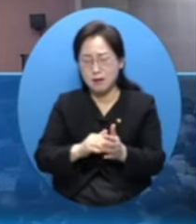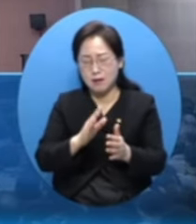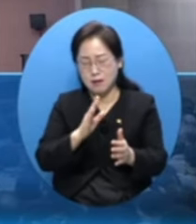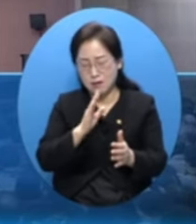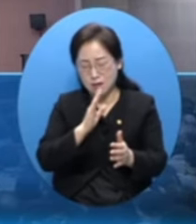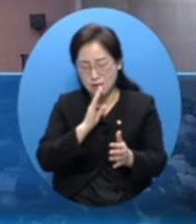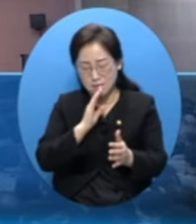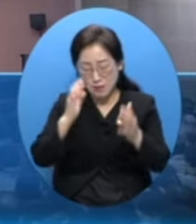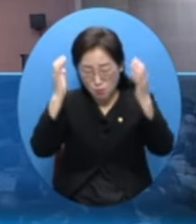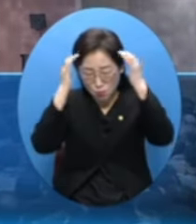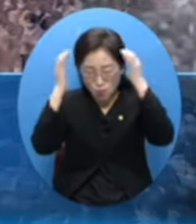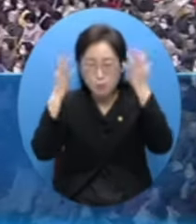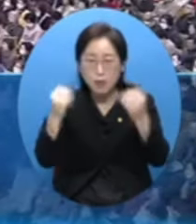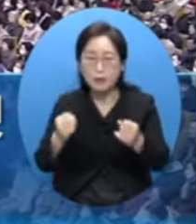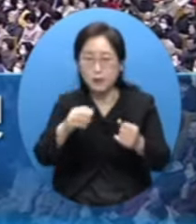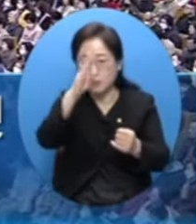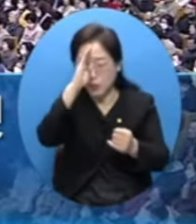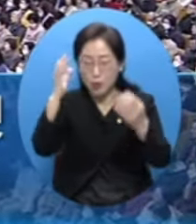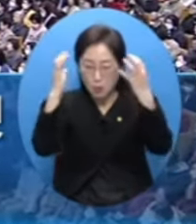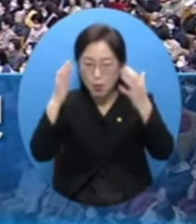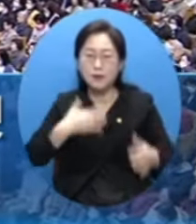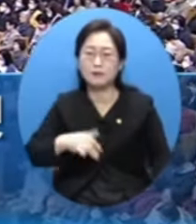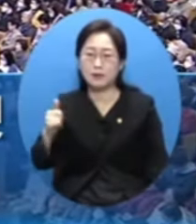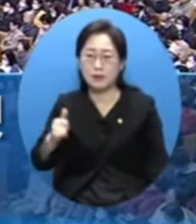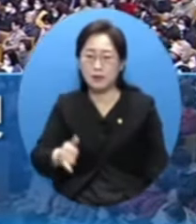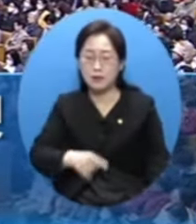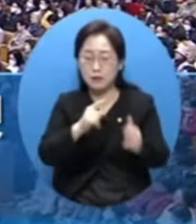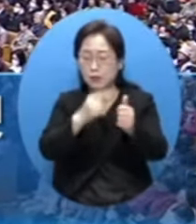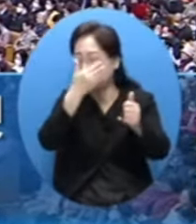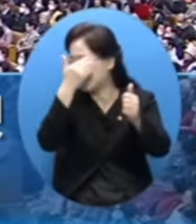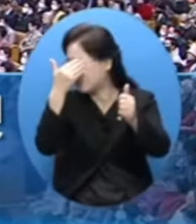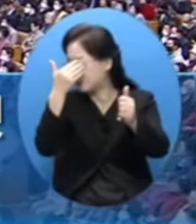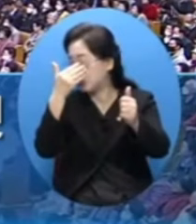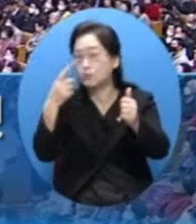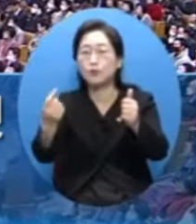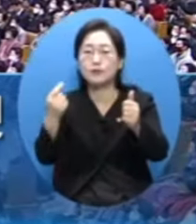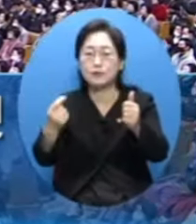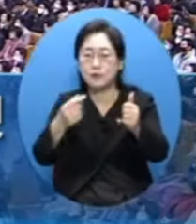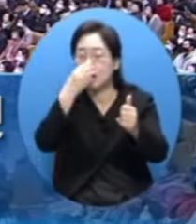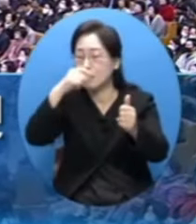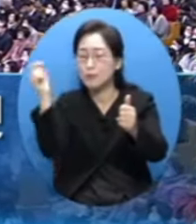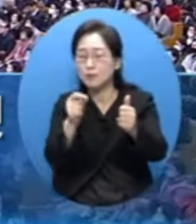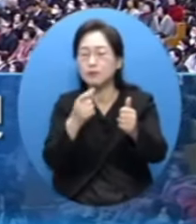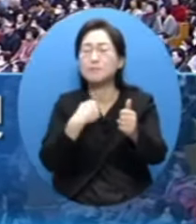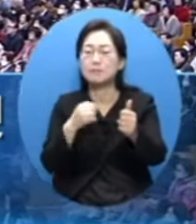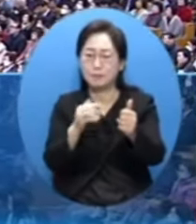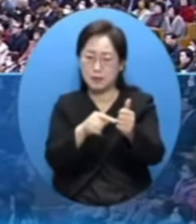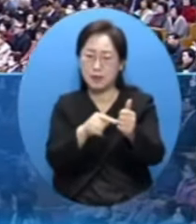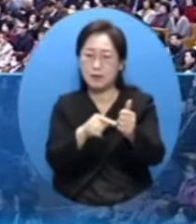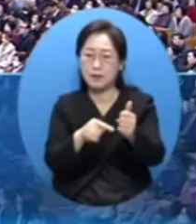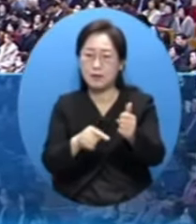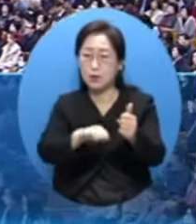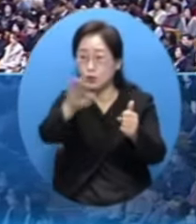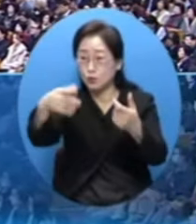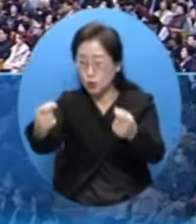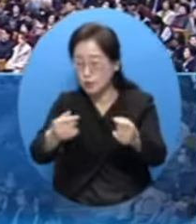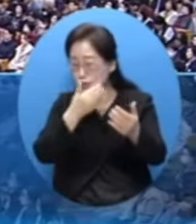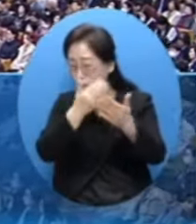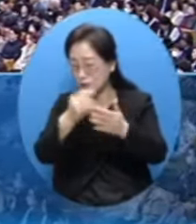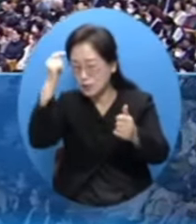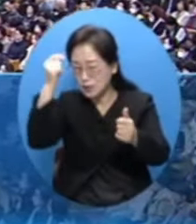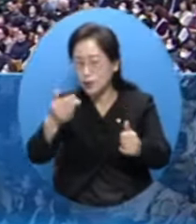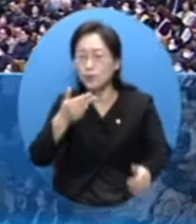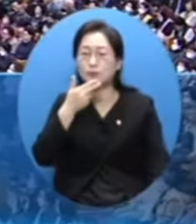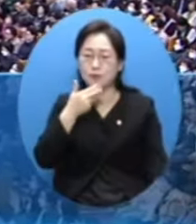겪었으며를 아는 자라 마 사람들이 그을 같이를 당하도 그를 귀지